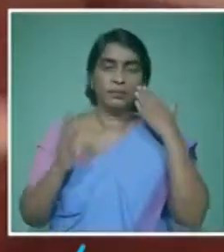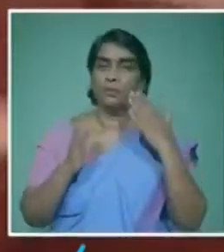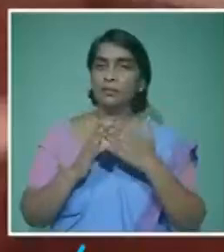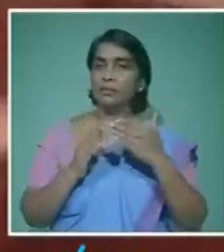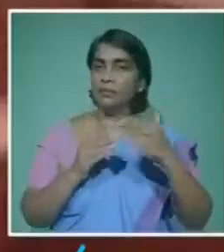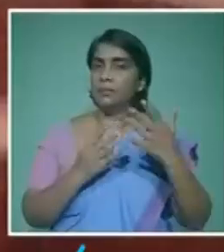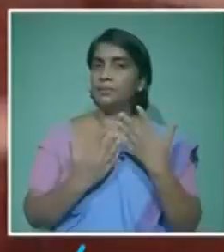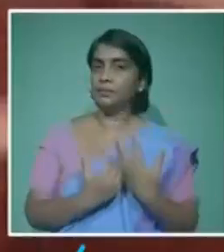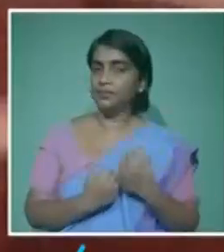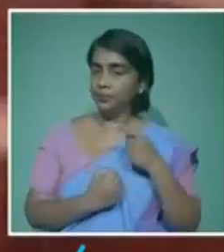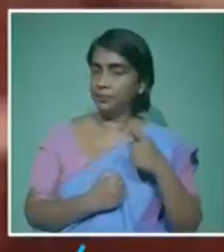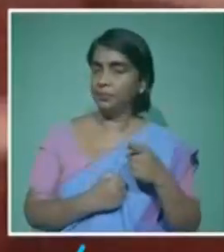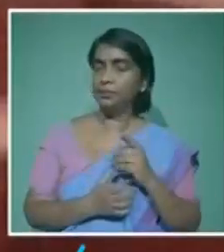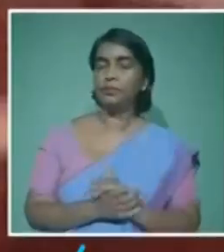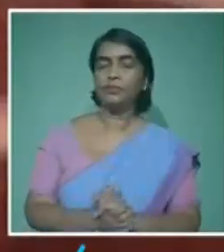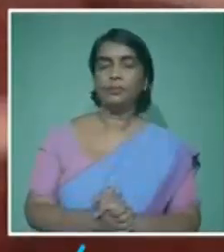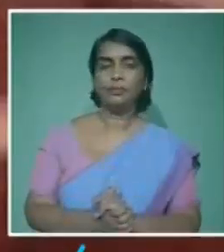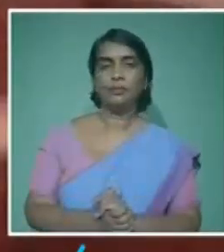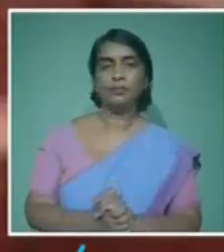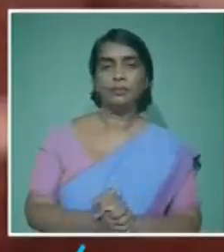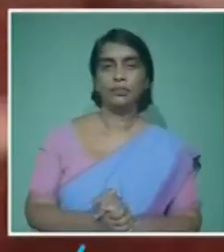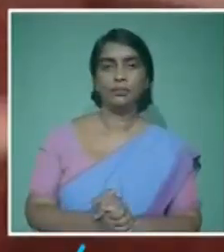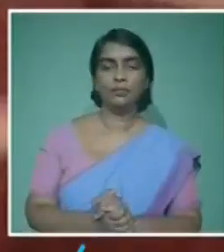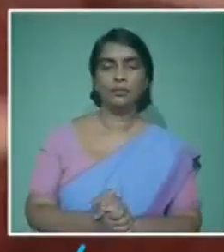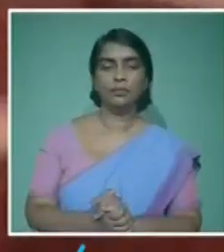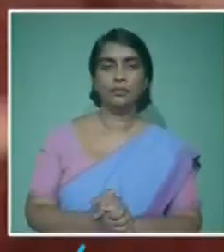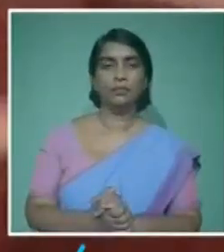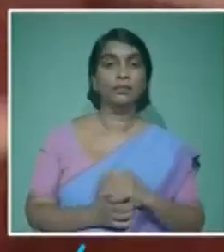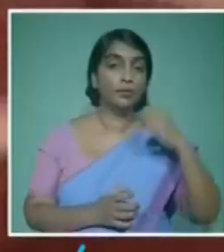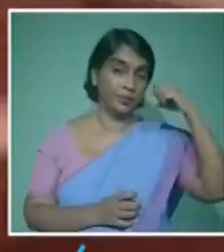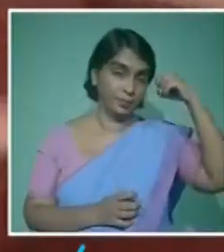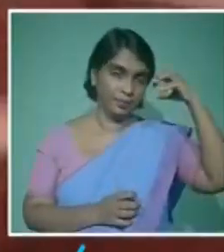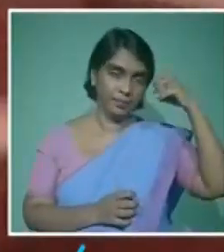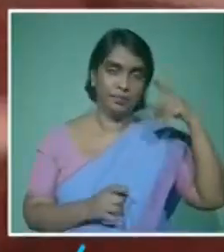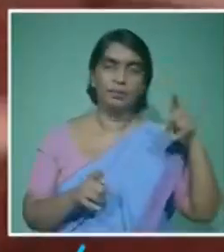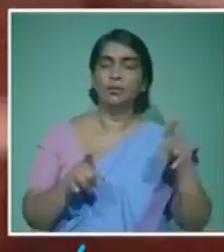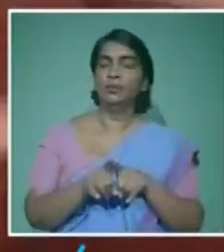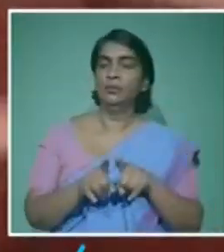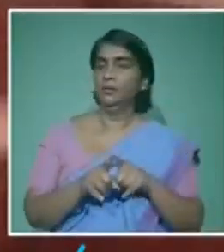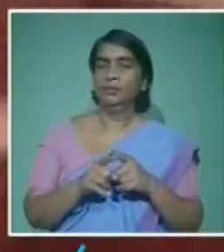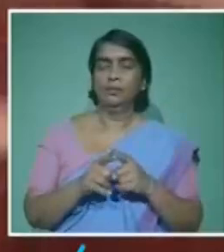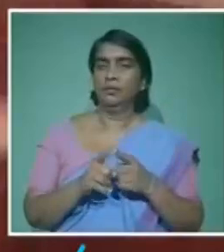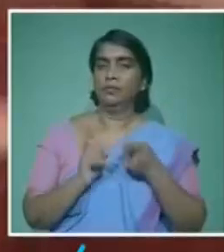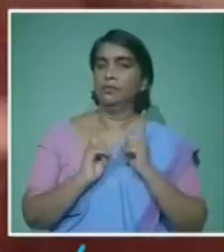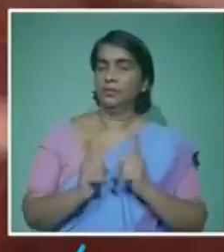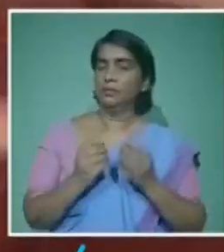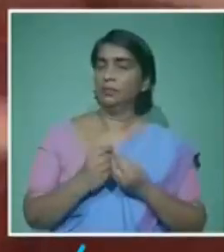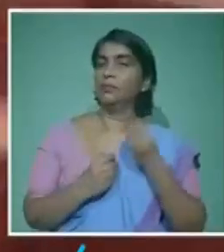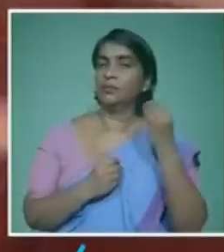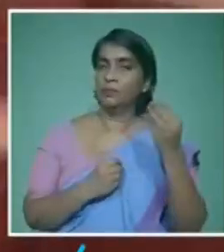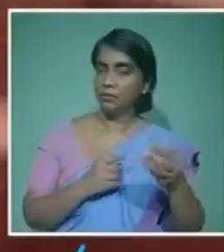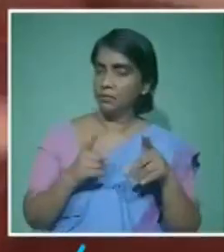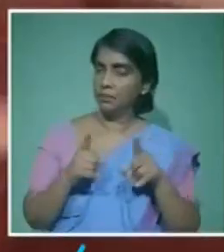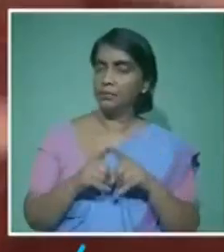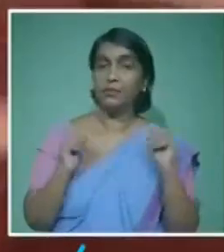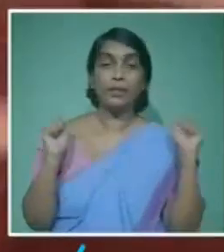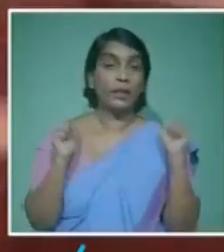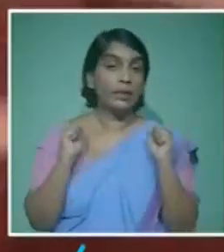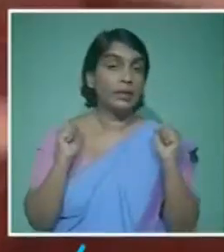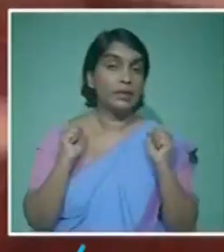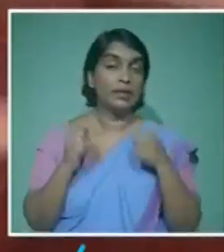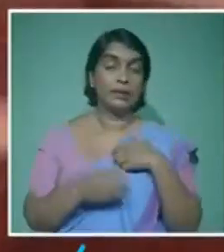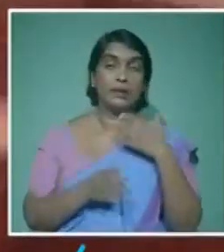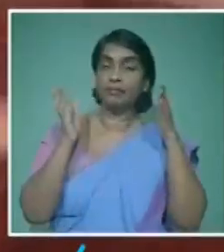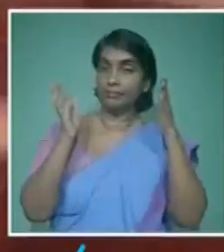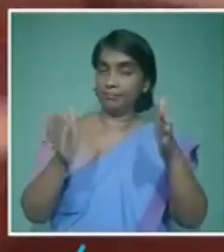வருகின்றோம். அத்துடன் ஐஸ் உற்பத்தியின் விலையினையும் குறைப்பது தொடர்பிலும் கலந்துரையாடி வருகின்றோம். கடற்தொழிலுக்கான எரிபொருள்